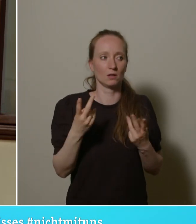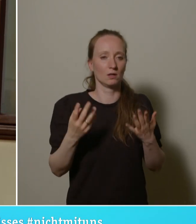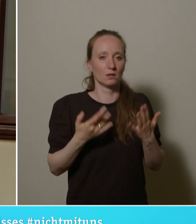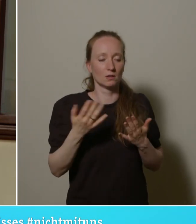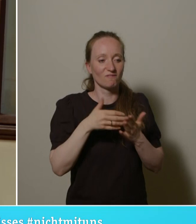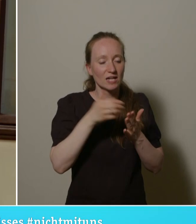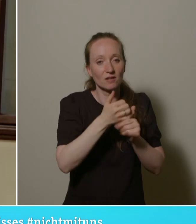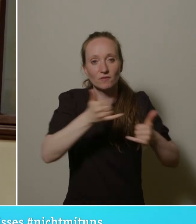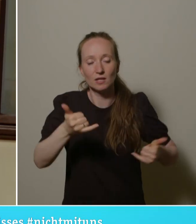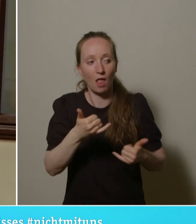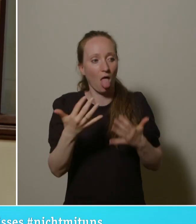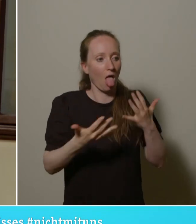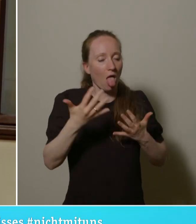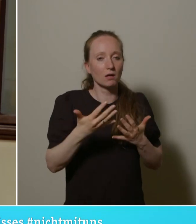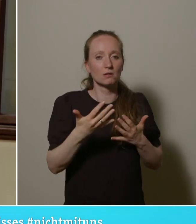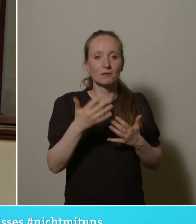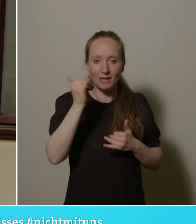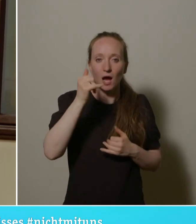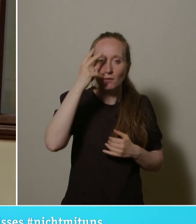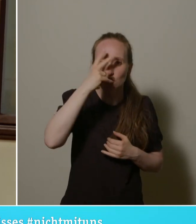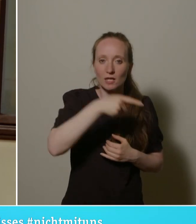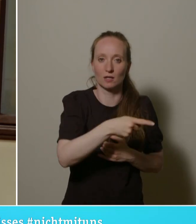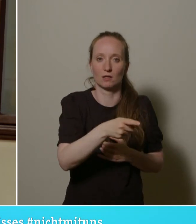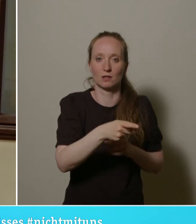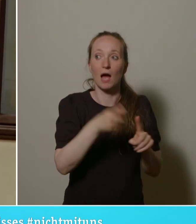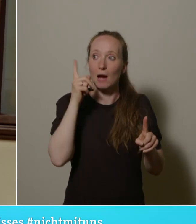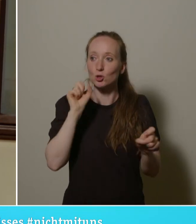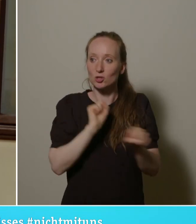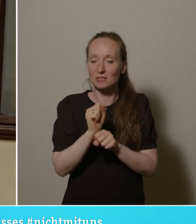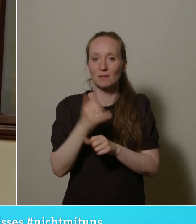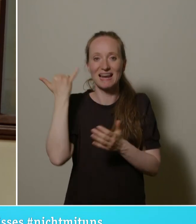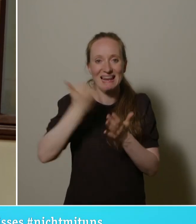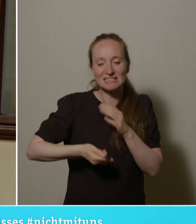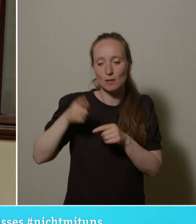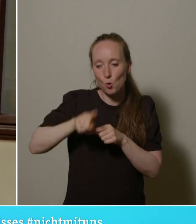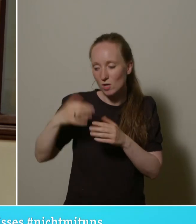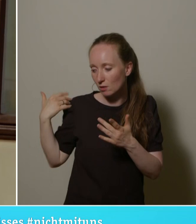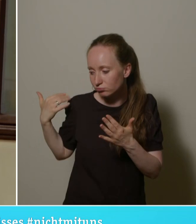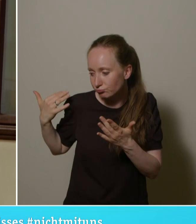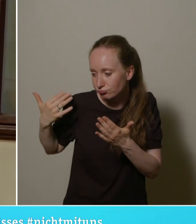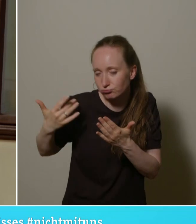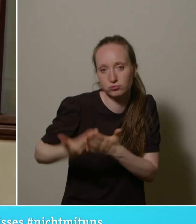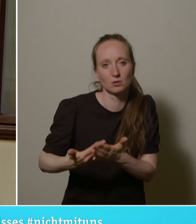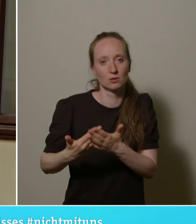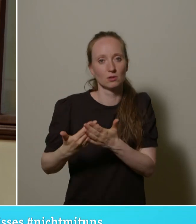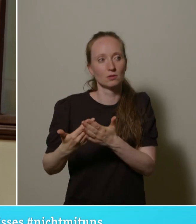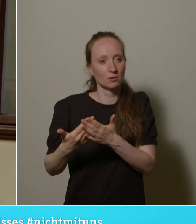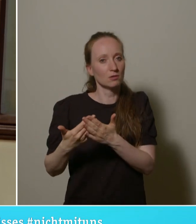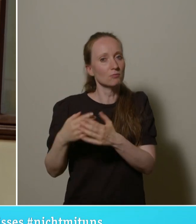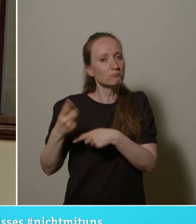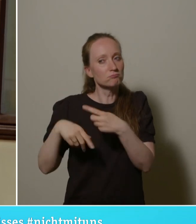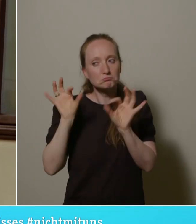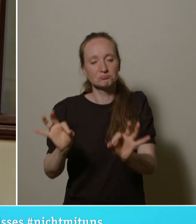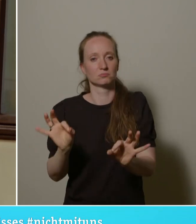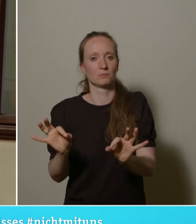wie es weitergeht. Aber wir haben es, glaube ich, ganz gut gemeistert. Es hätte immer besser sein können. Und deswegen finde ich es auch nicht richtig, wenn